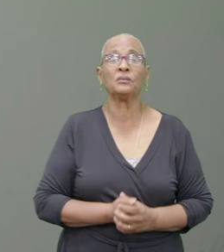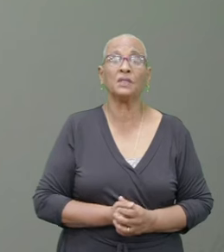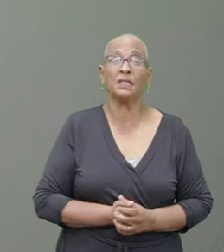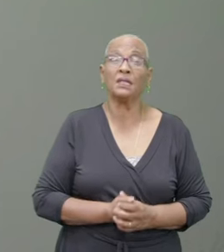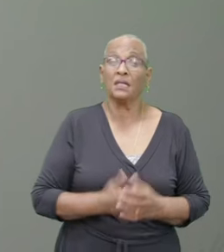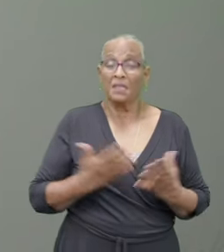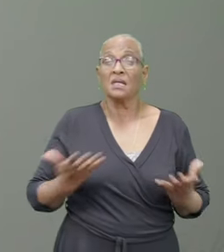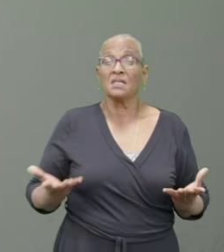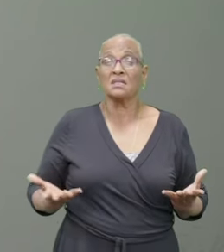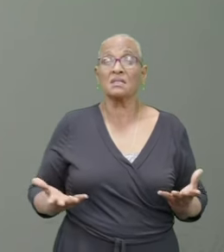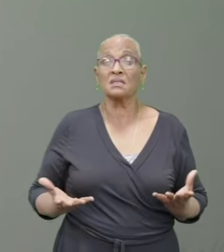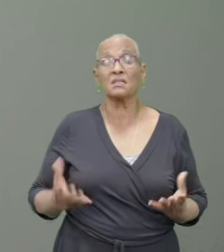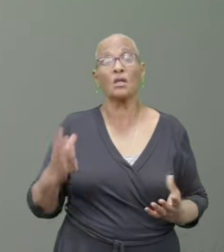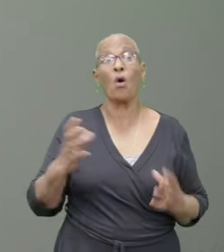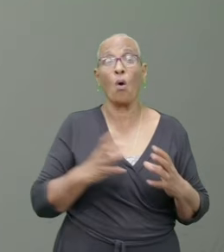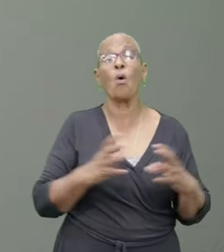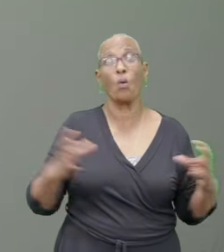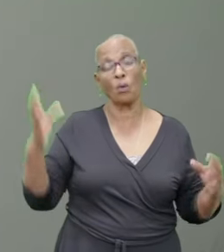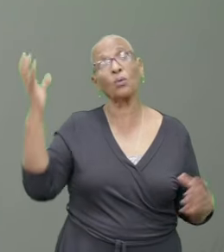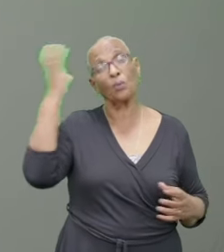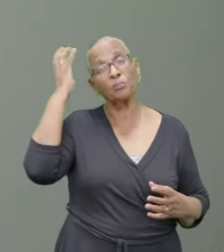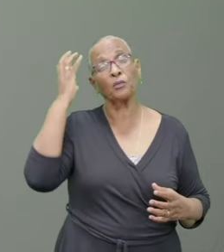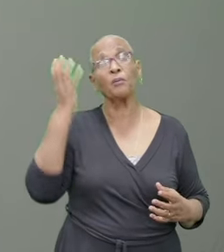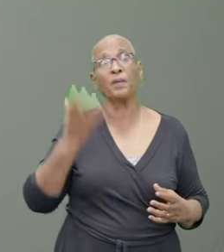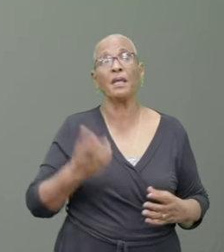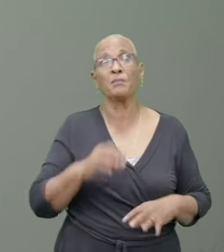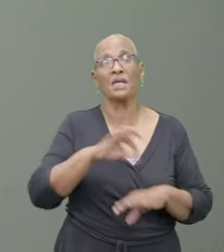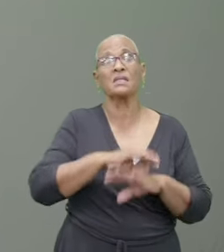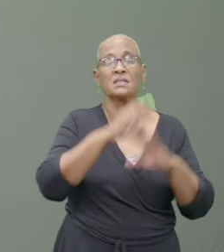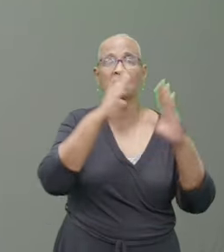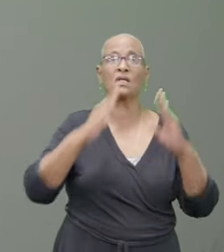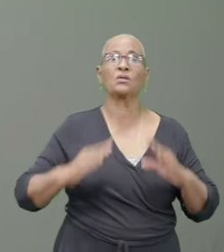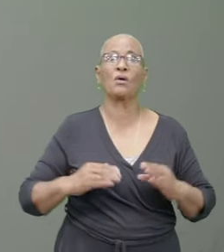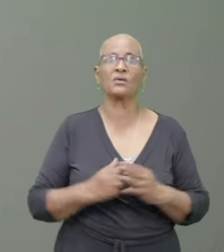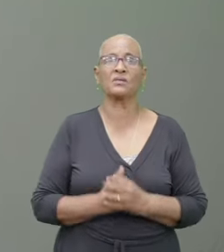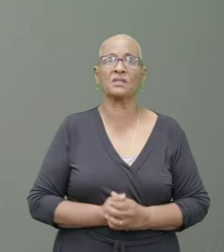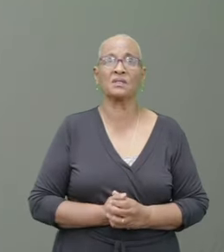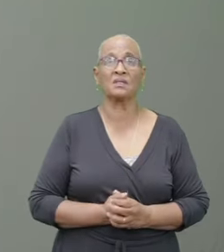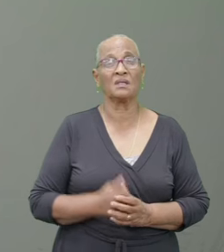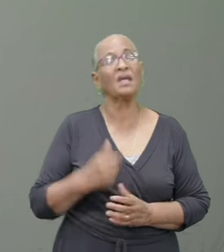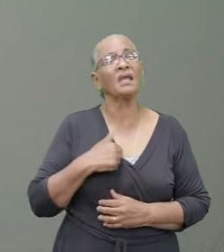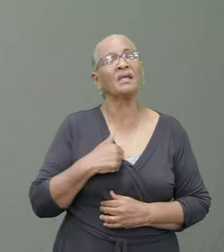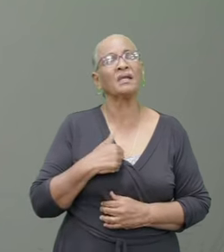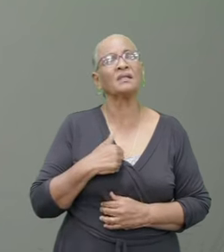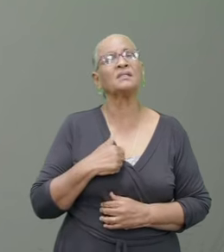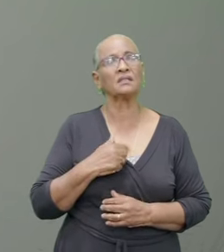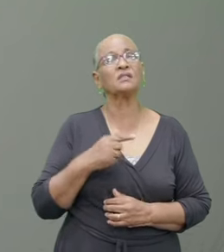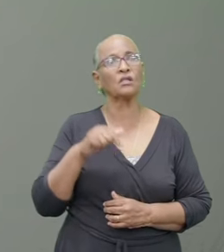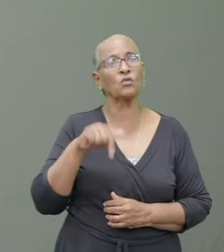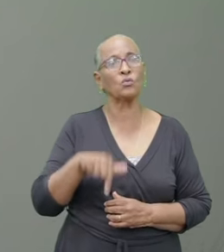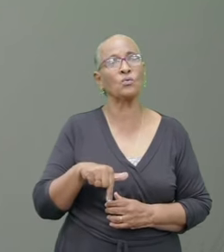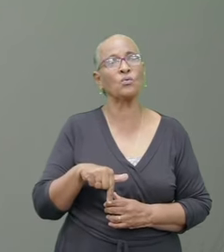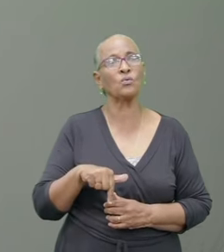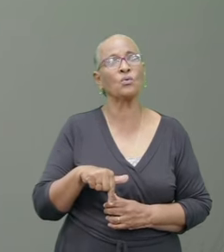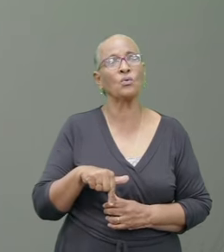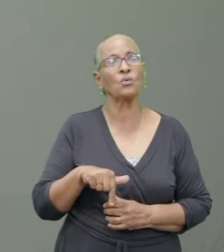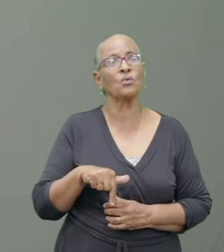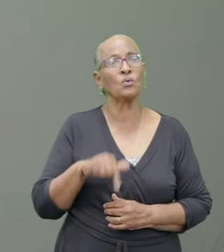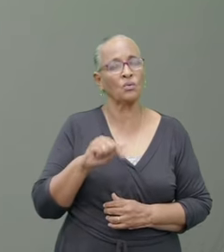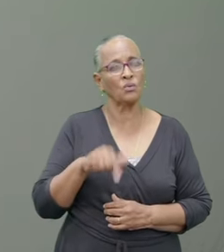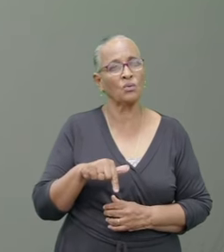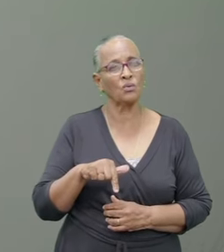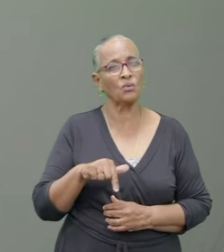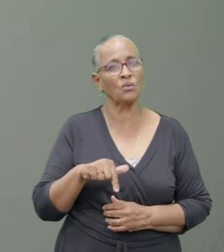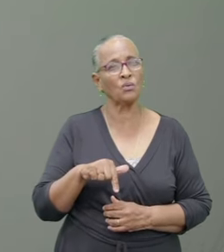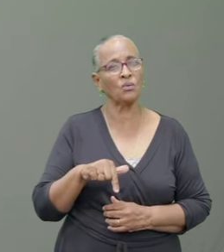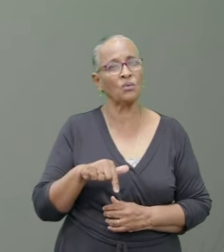ziekenhuizen te bewerkstelligen. Ik denk dat ik het op dit moment hierbij laat. Ik kijk even als